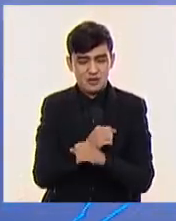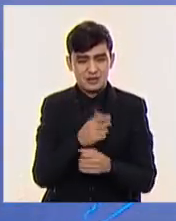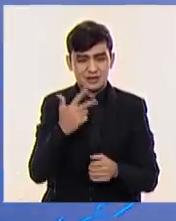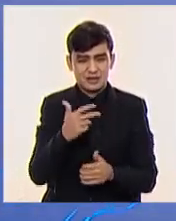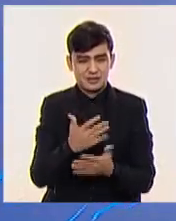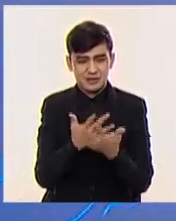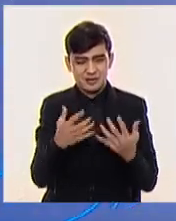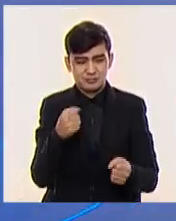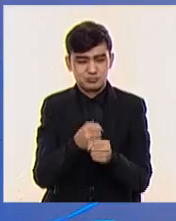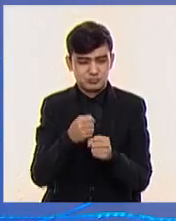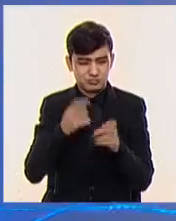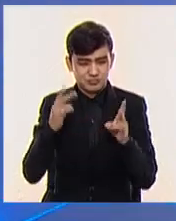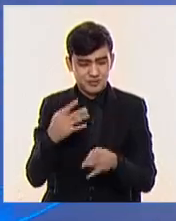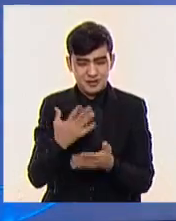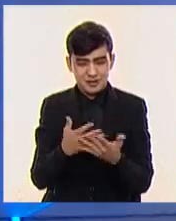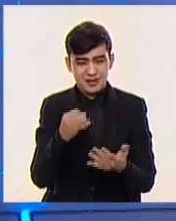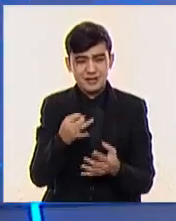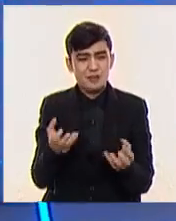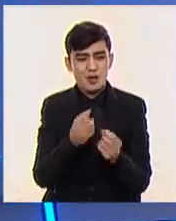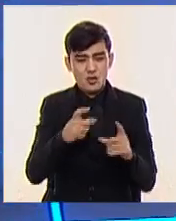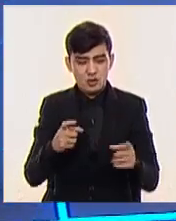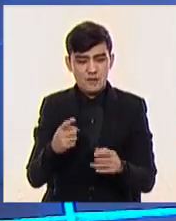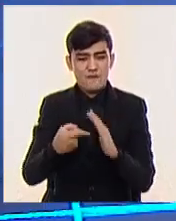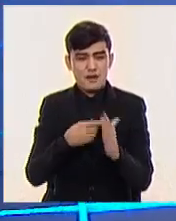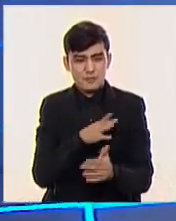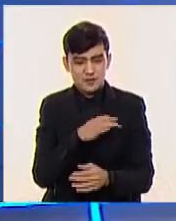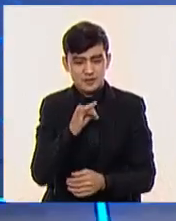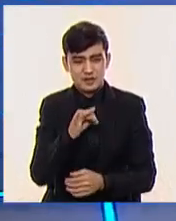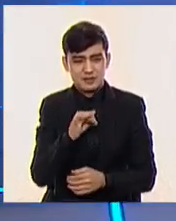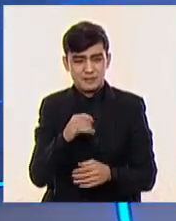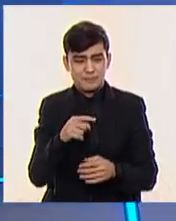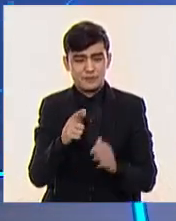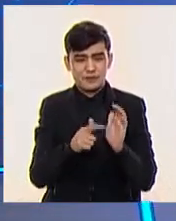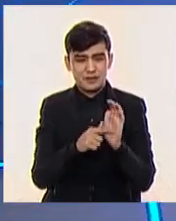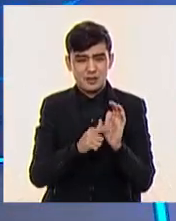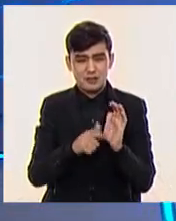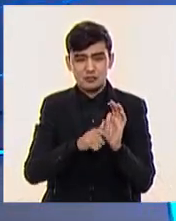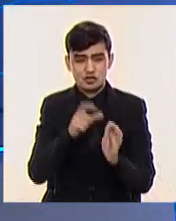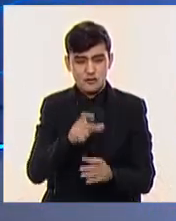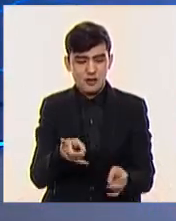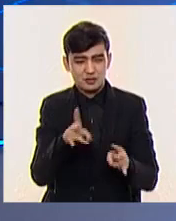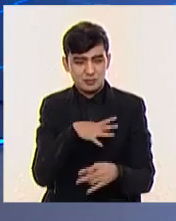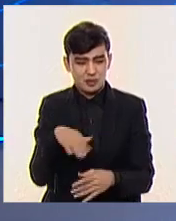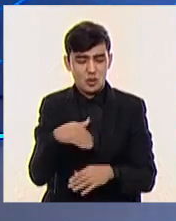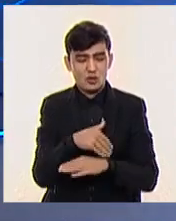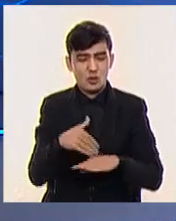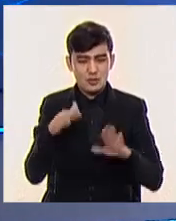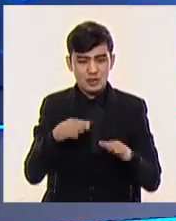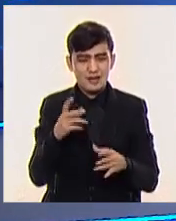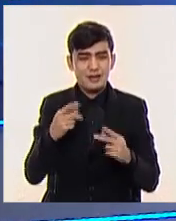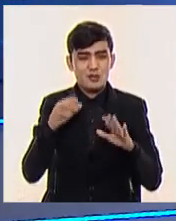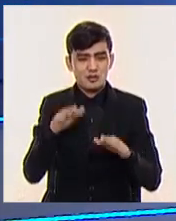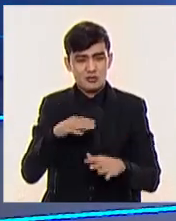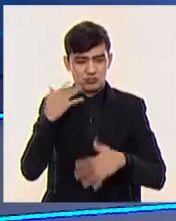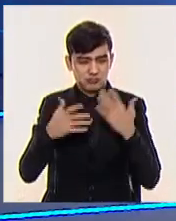30 дорожно-транспортных происшествий. Спасатели вызволили из заносов более 70 человек. Где погода бушует сильнее всего